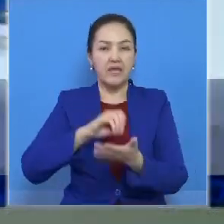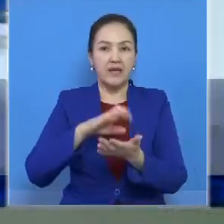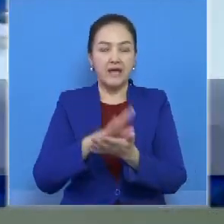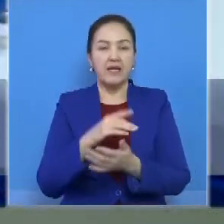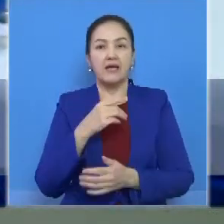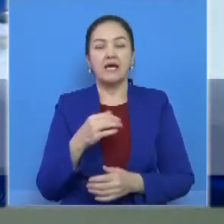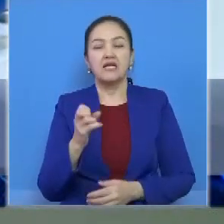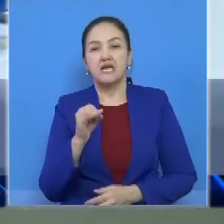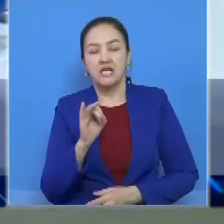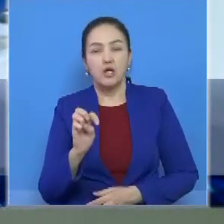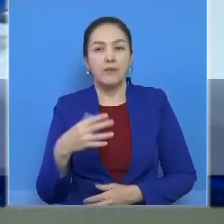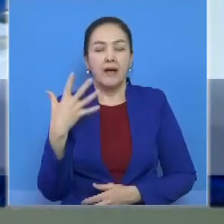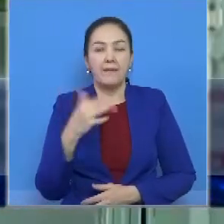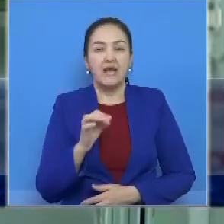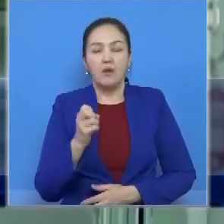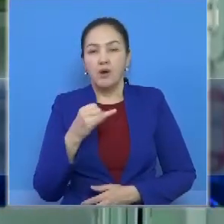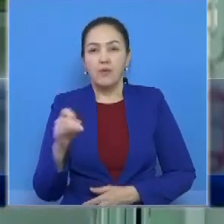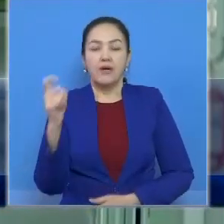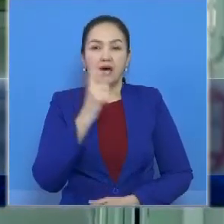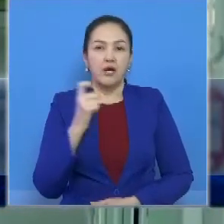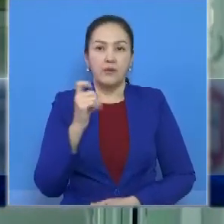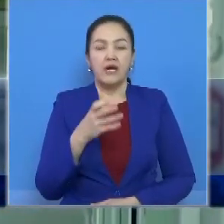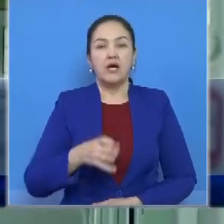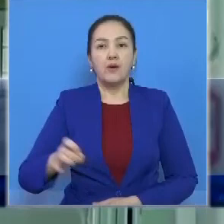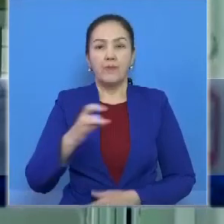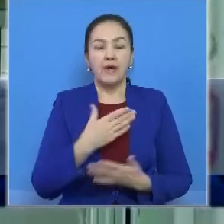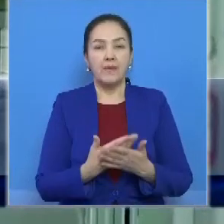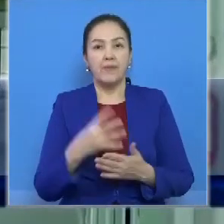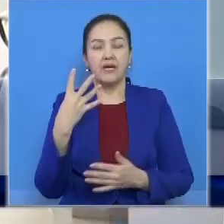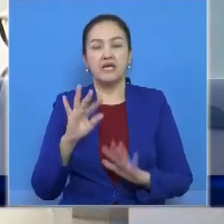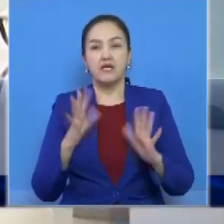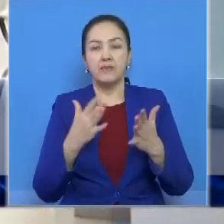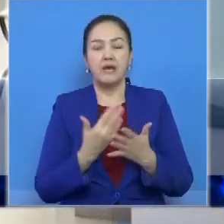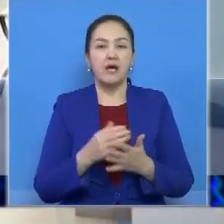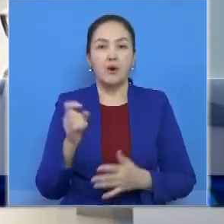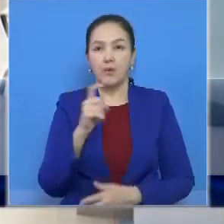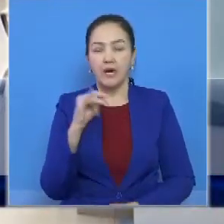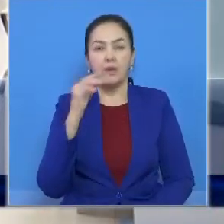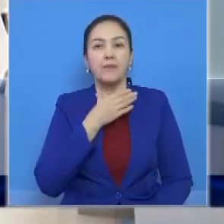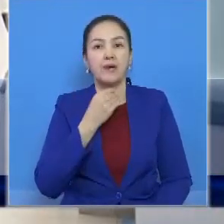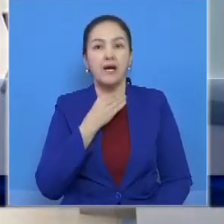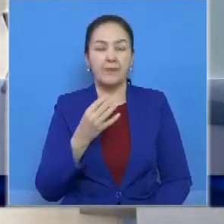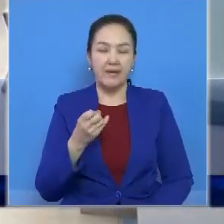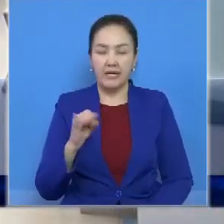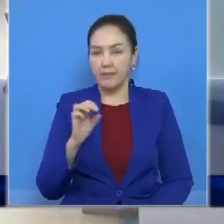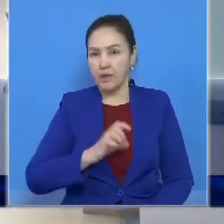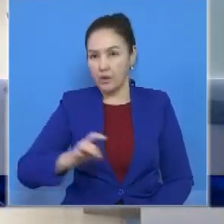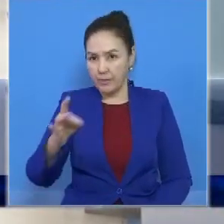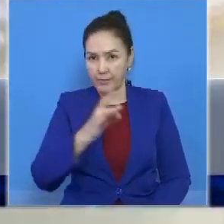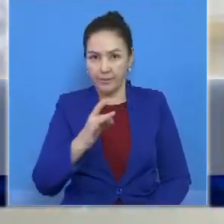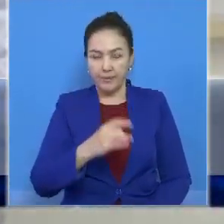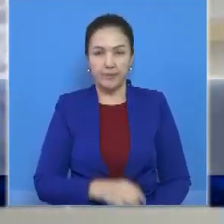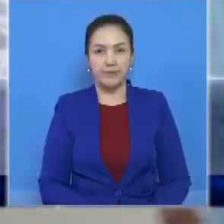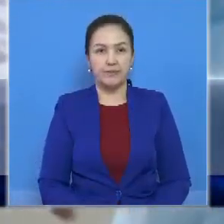в Каргалинском, по 5 – в Мугалжарском, Хромтовском районах, по 4 случая – в Кабдинском, Мартукском и Темирском